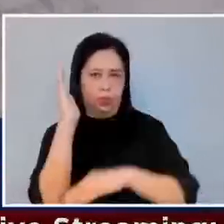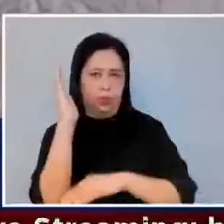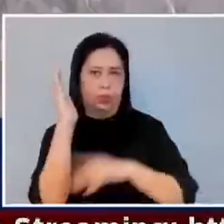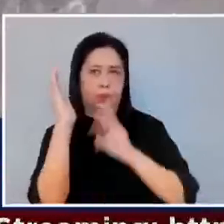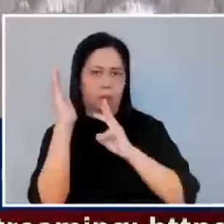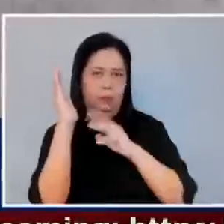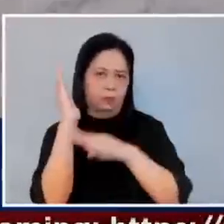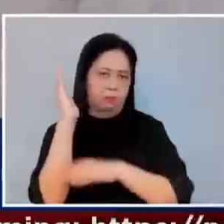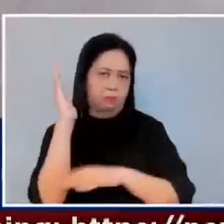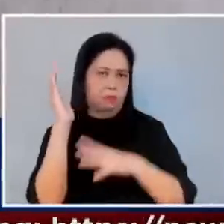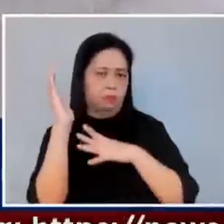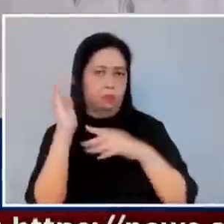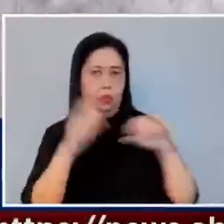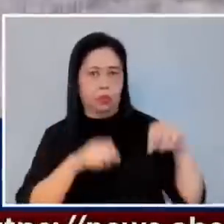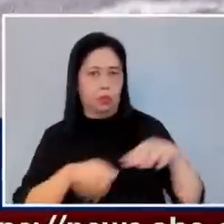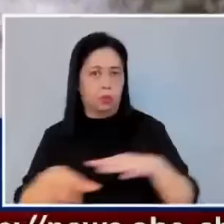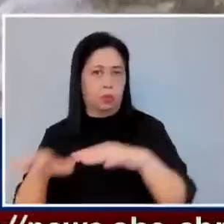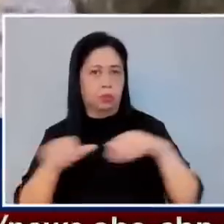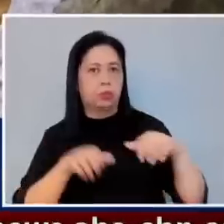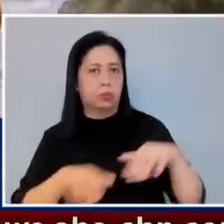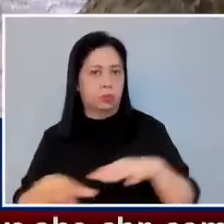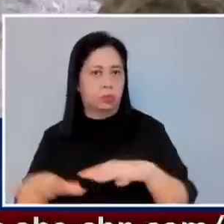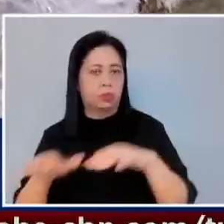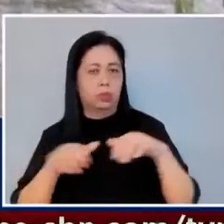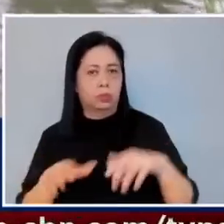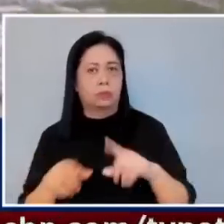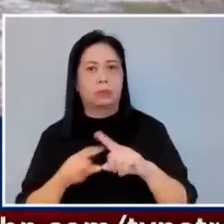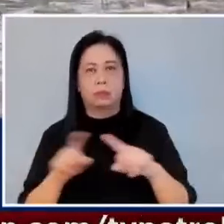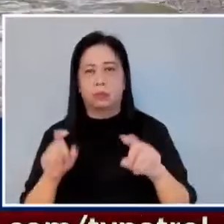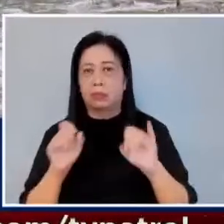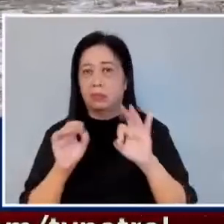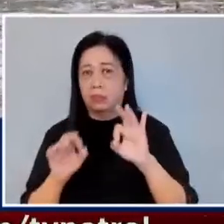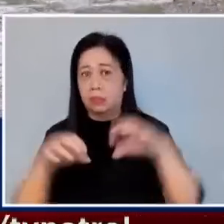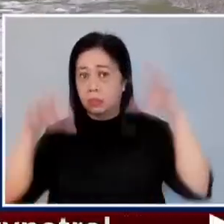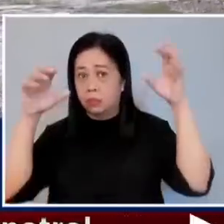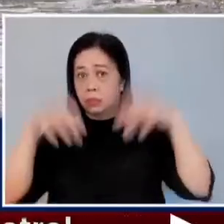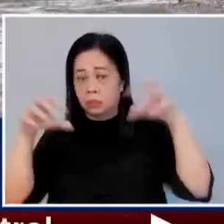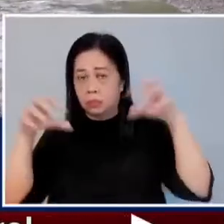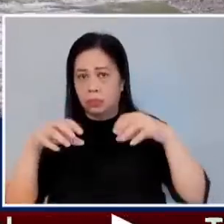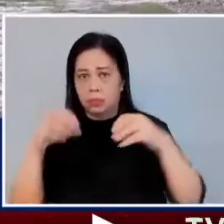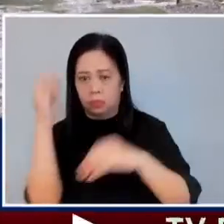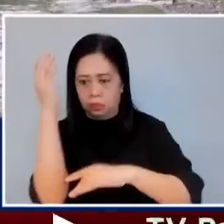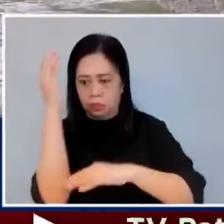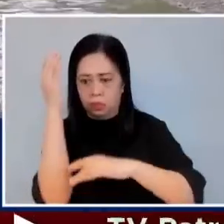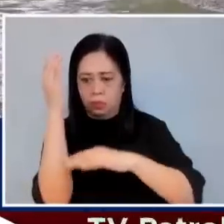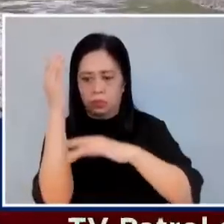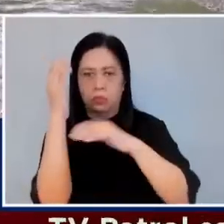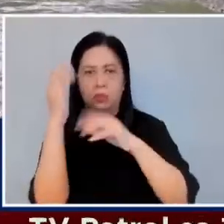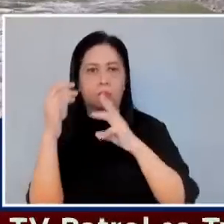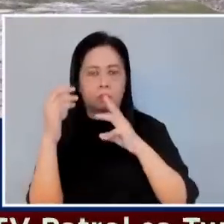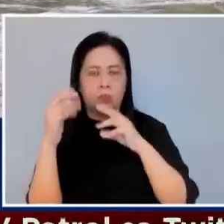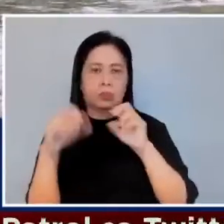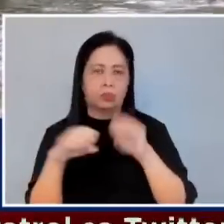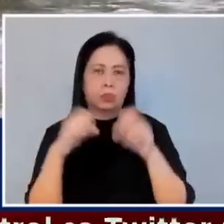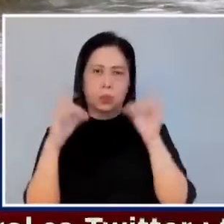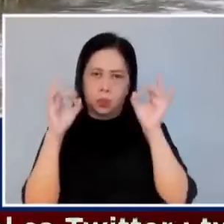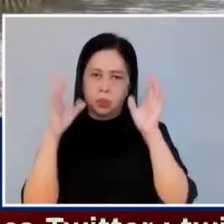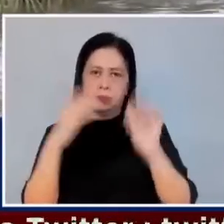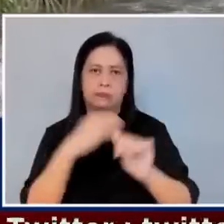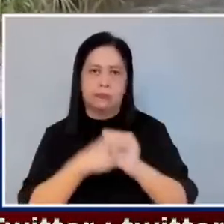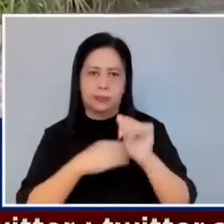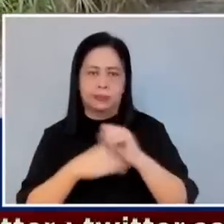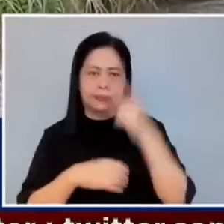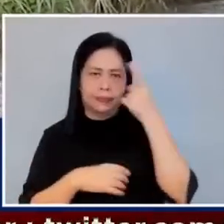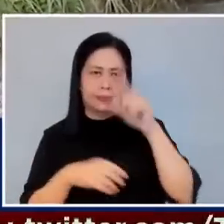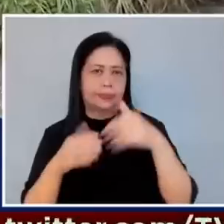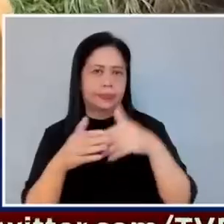bagamat malakas yung agos. Pero kapag umuulan, tumataas yung tubig dito. Kaya medyo delikado para sa